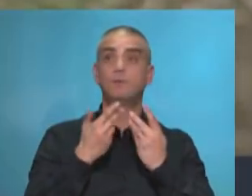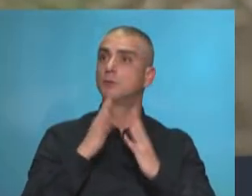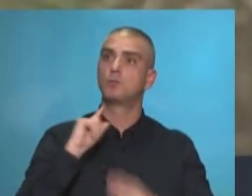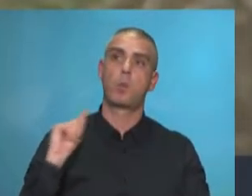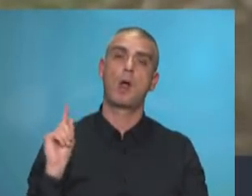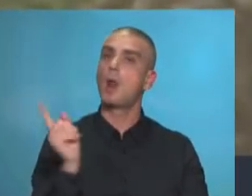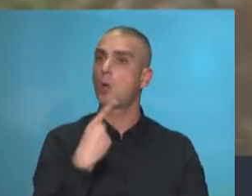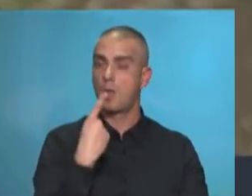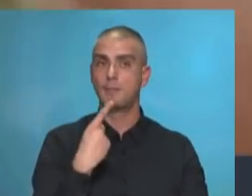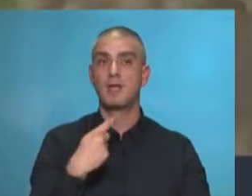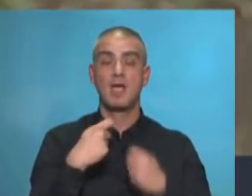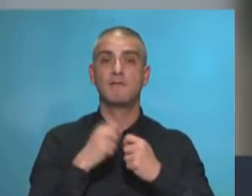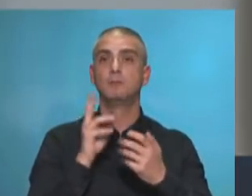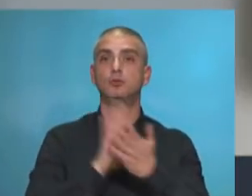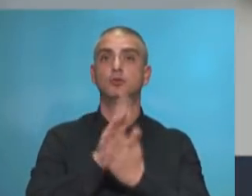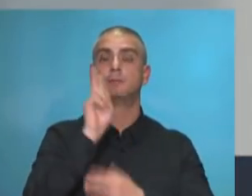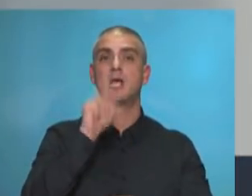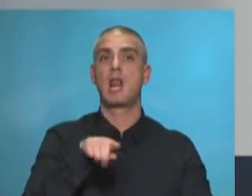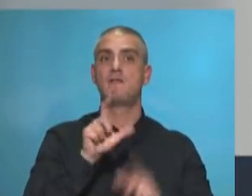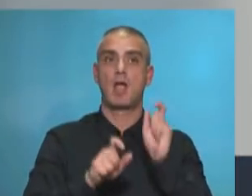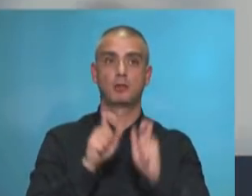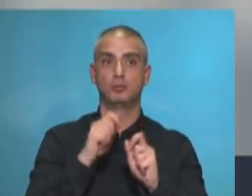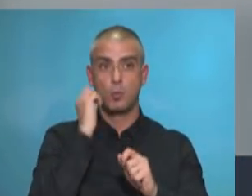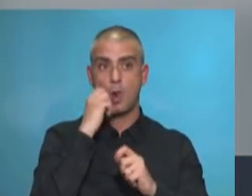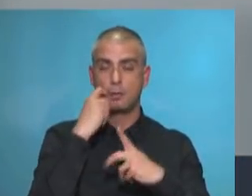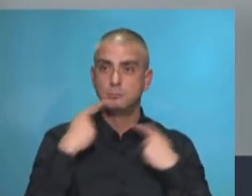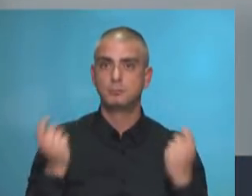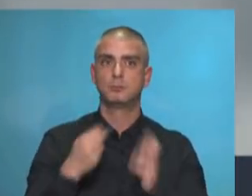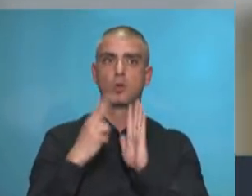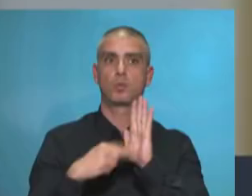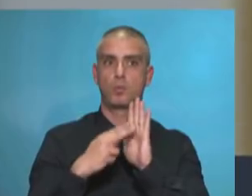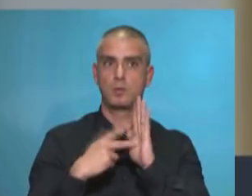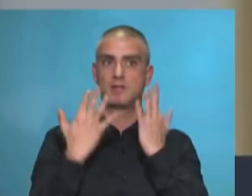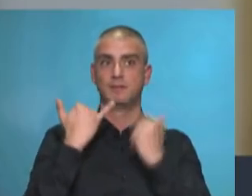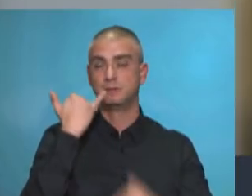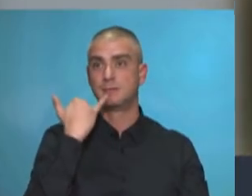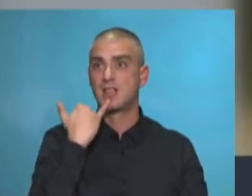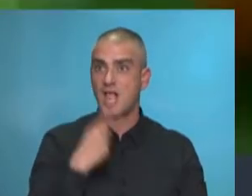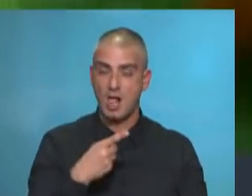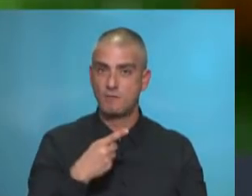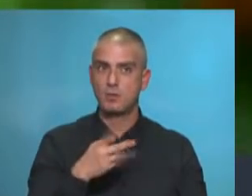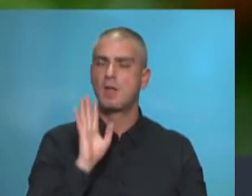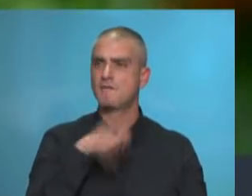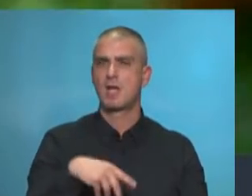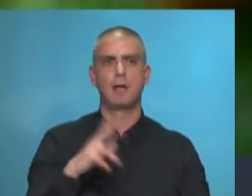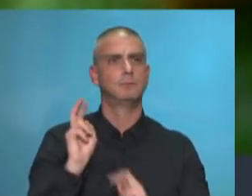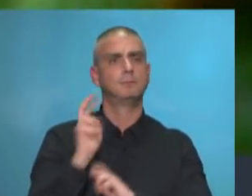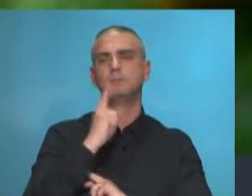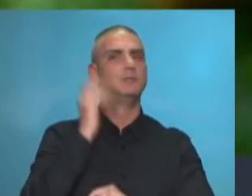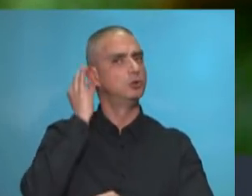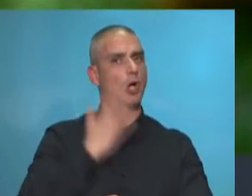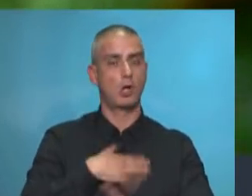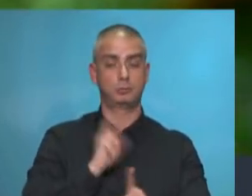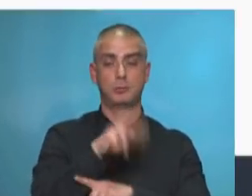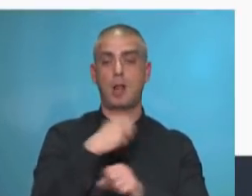אחד, והחברים בה יותר מ-12,000 איש. בכל יום מתפרסמות בתמונות ומספרי טלפון, וגם הזמנה למי שרוצה